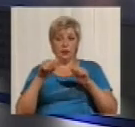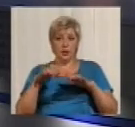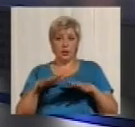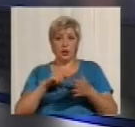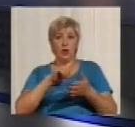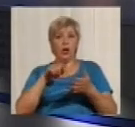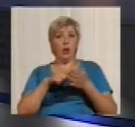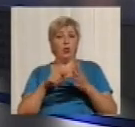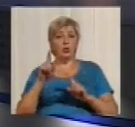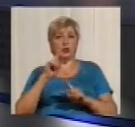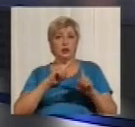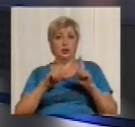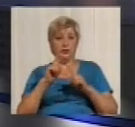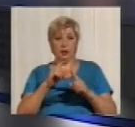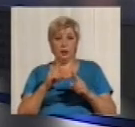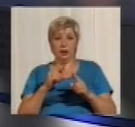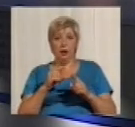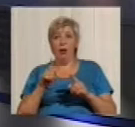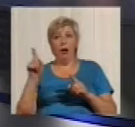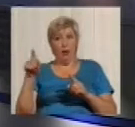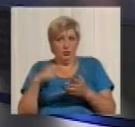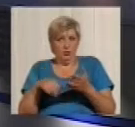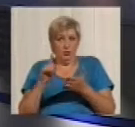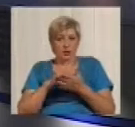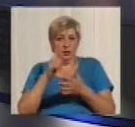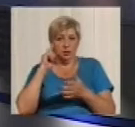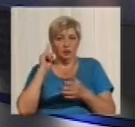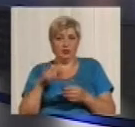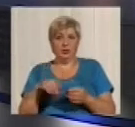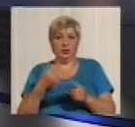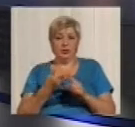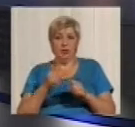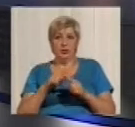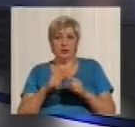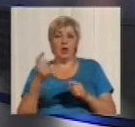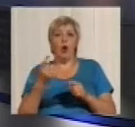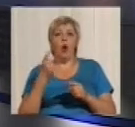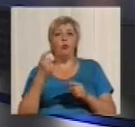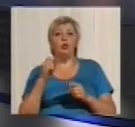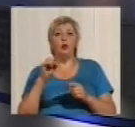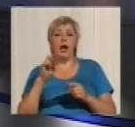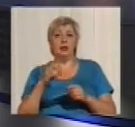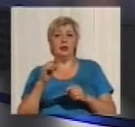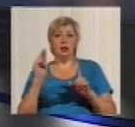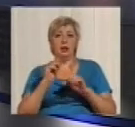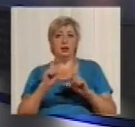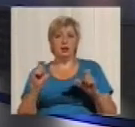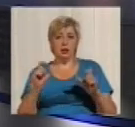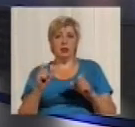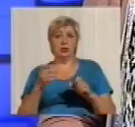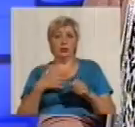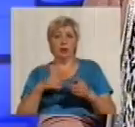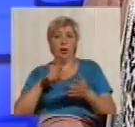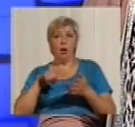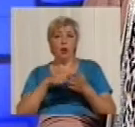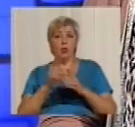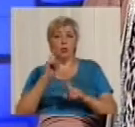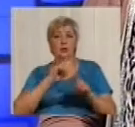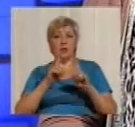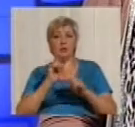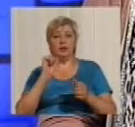он никак не может не знать. Это никак не могло пройти мимо. Это коммунальный заклад міської ради. Да, и то есть горсовет должен защищать интересы